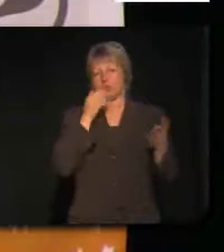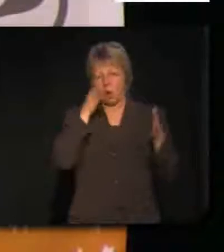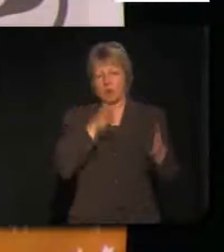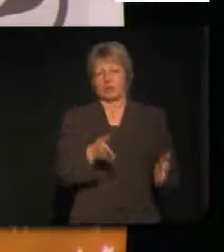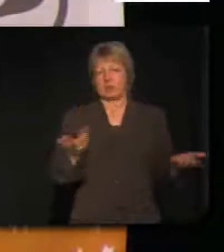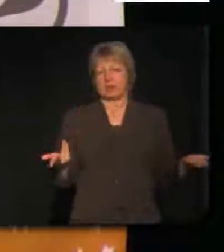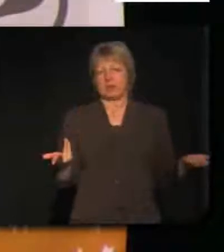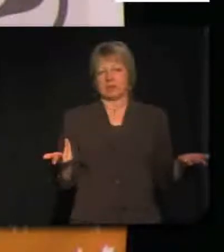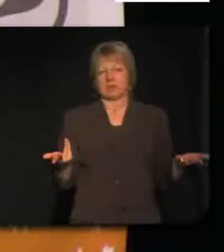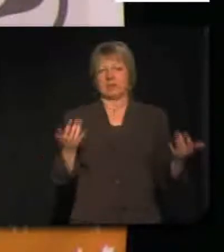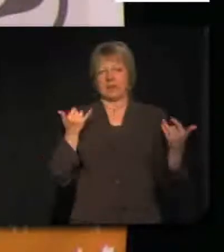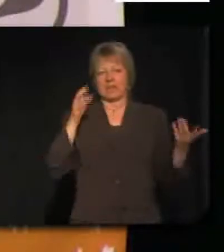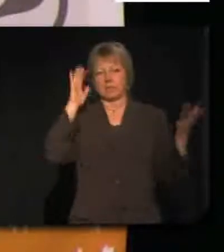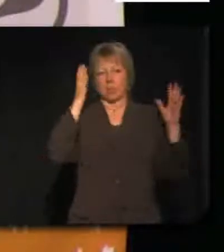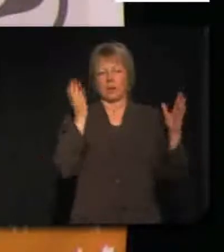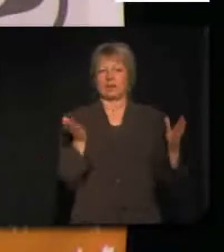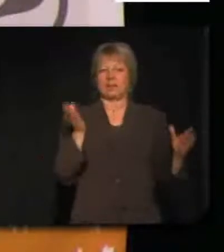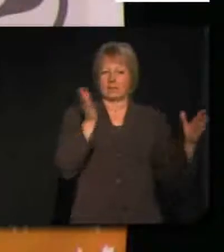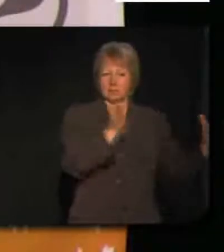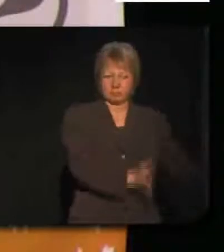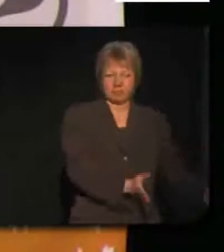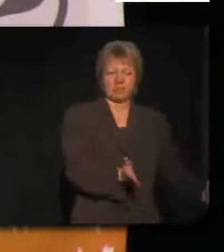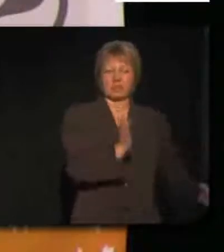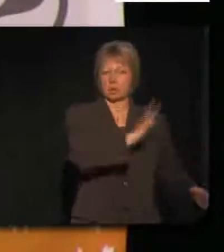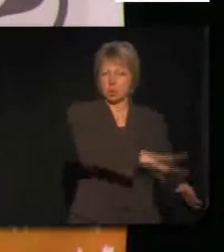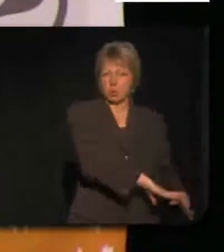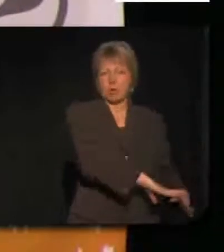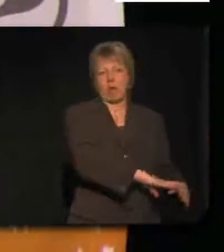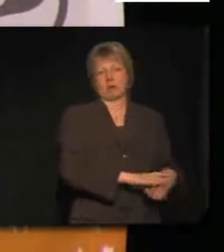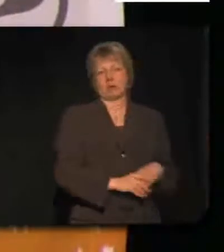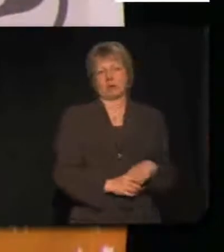Urnen runter und verschließen bitte